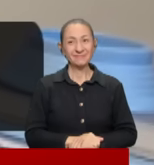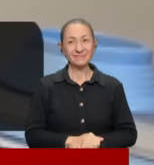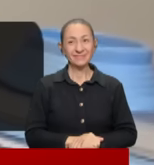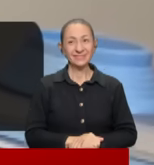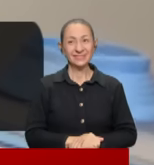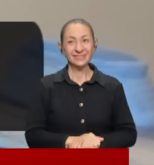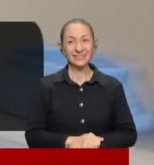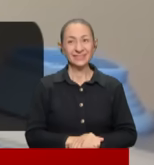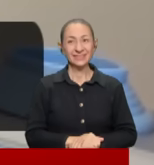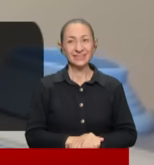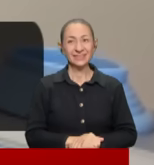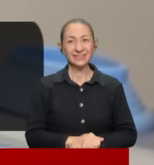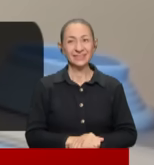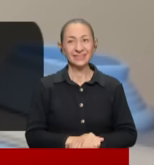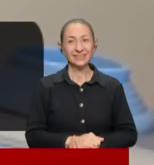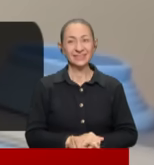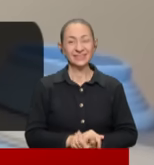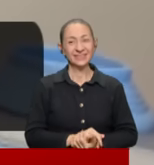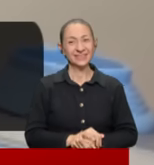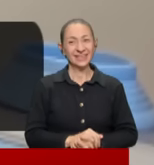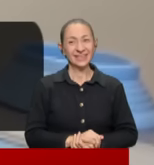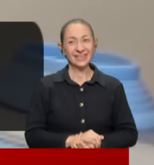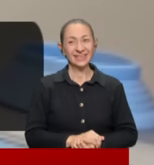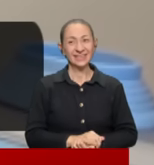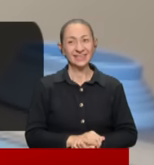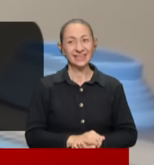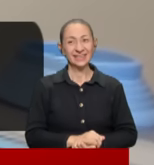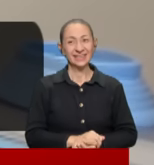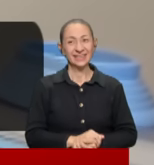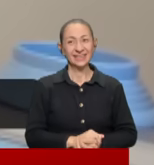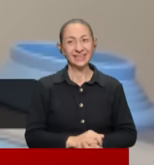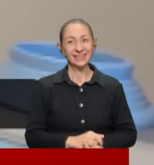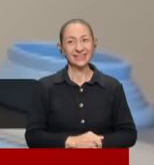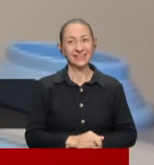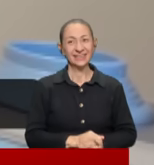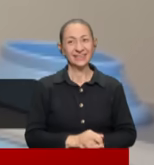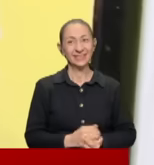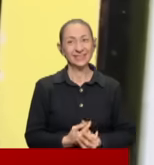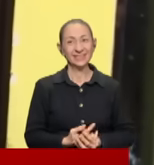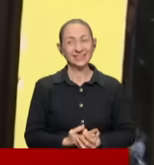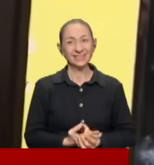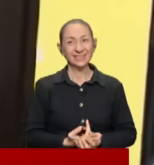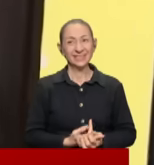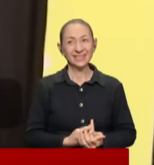Birden sancım tuttu. Ben de çok akınmaya başladım. Bir baktım su, önce suyum geldi, sonra bebek geldi.